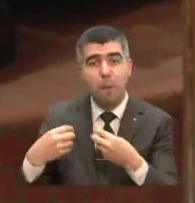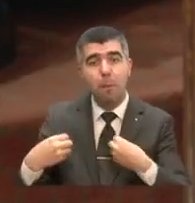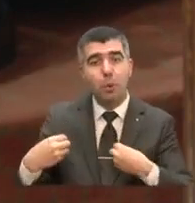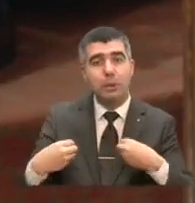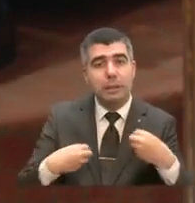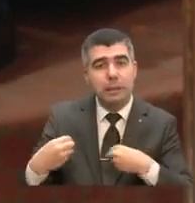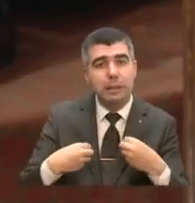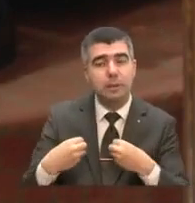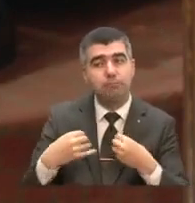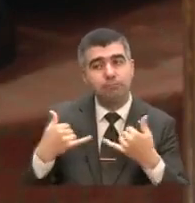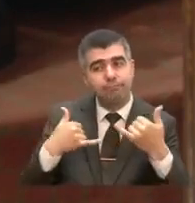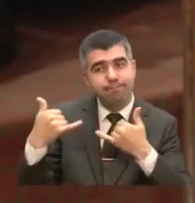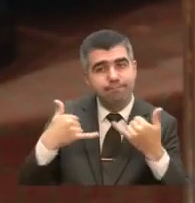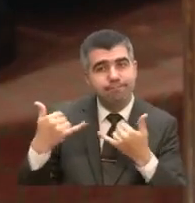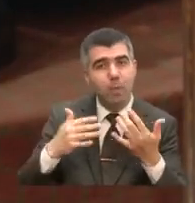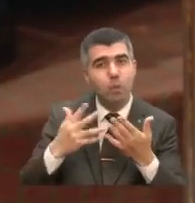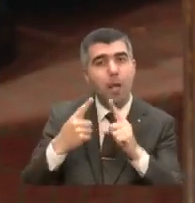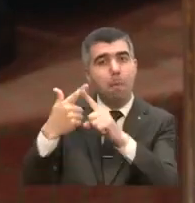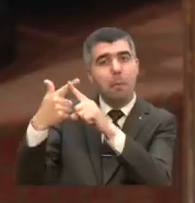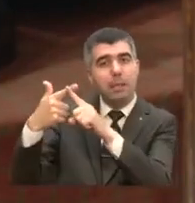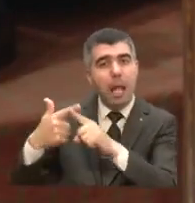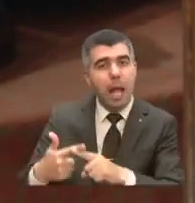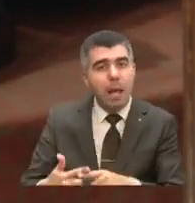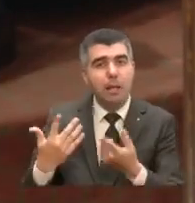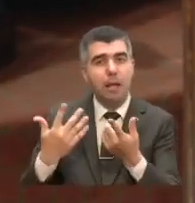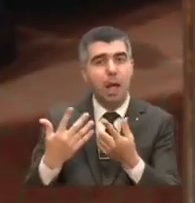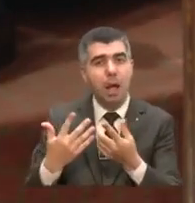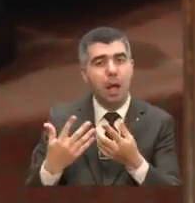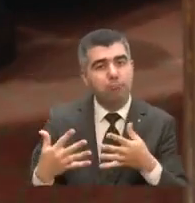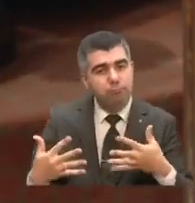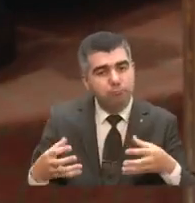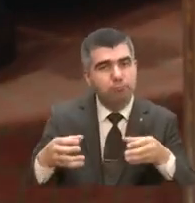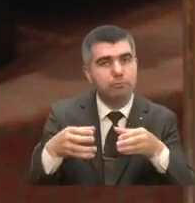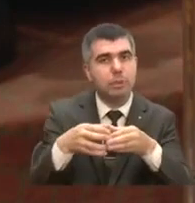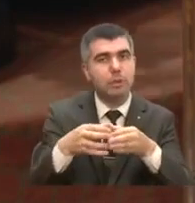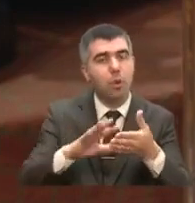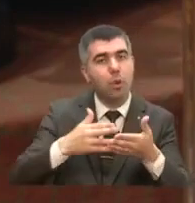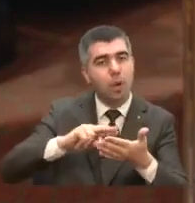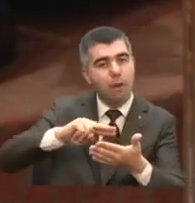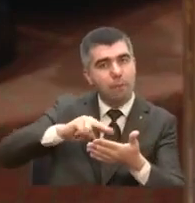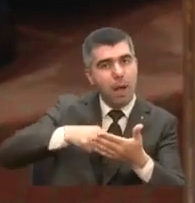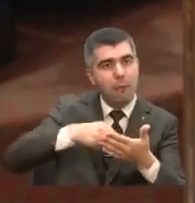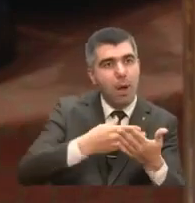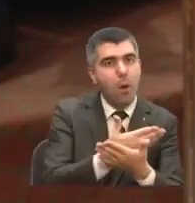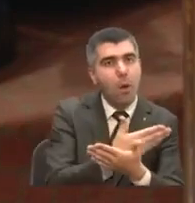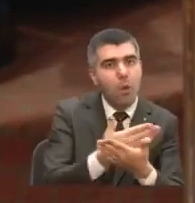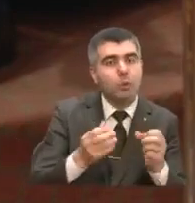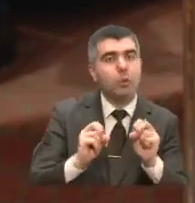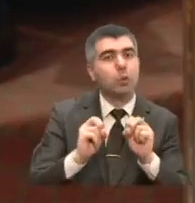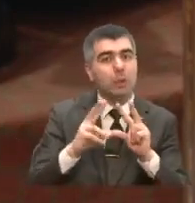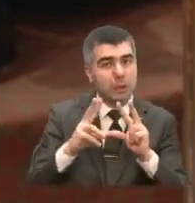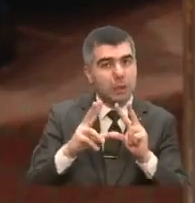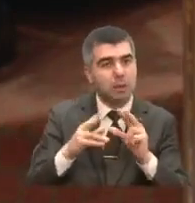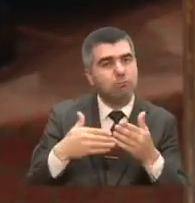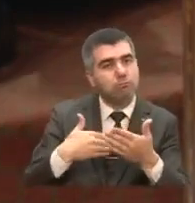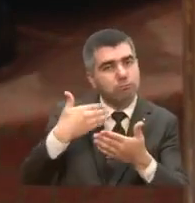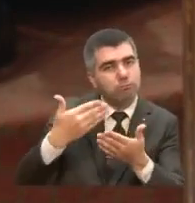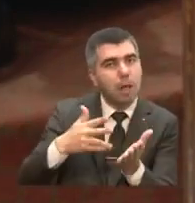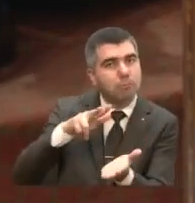تدار التبيئه الماليه ديالها، وبطبيعه الحال هذا نسهروا عليه. والدليل على ذاك الشيء ان حجم الاستثمارات اللي دارت بلادنا في قطاع